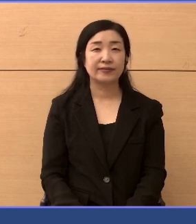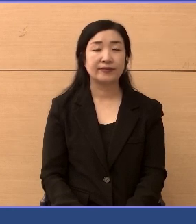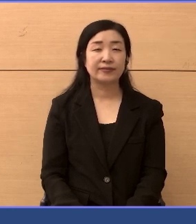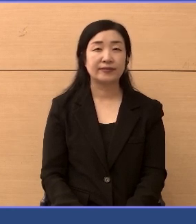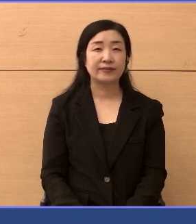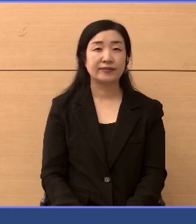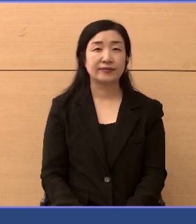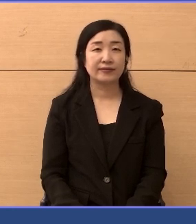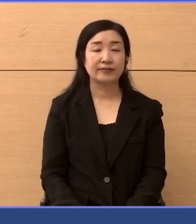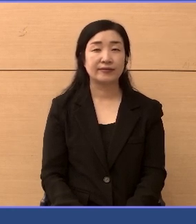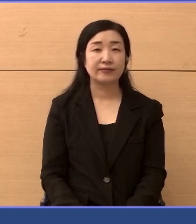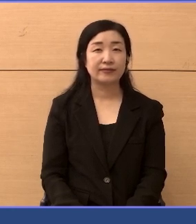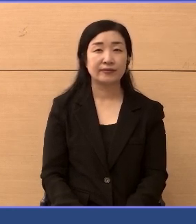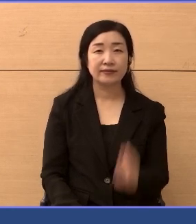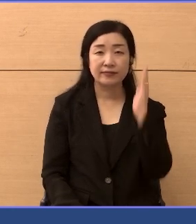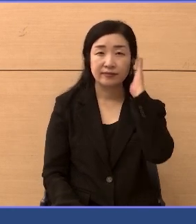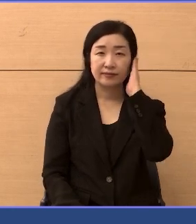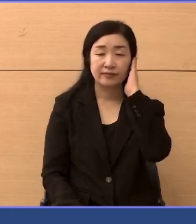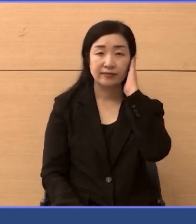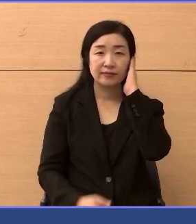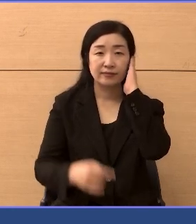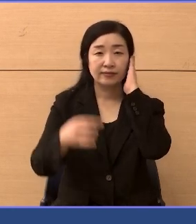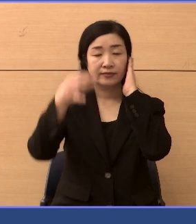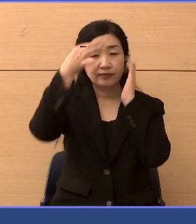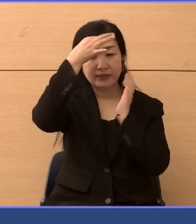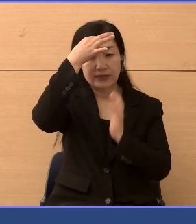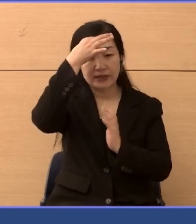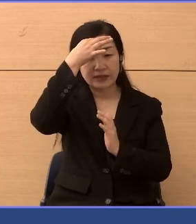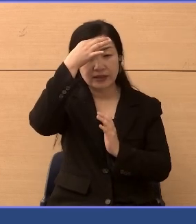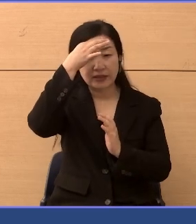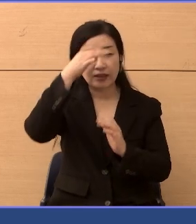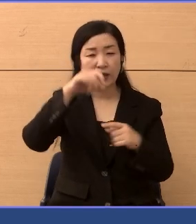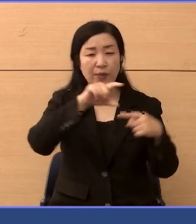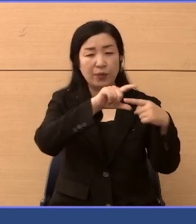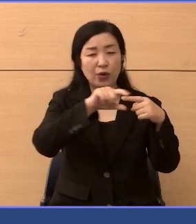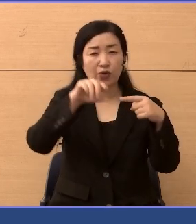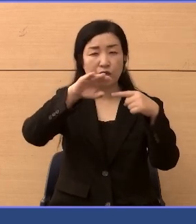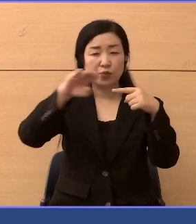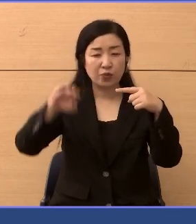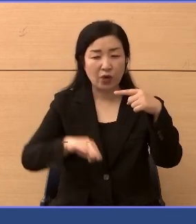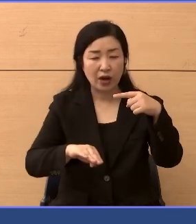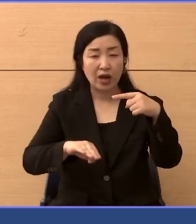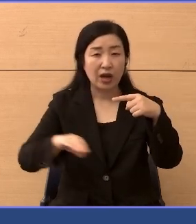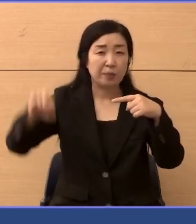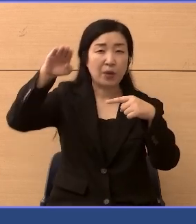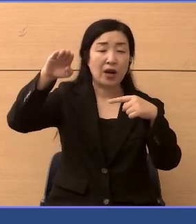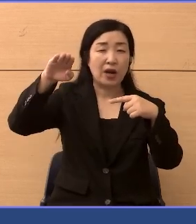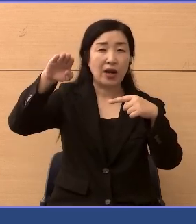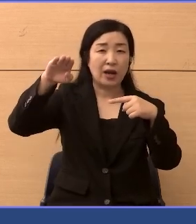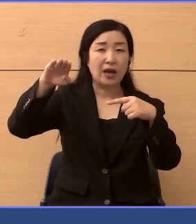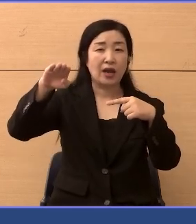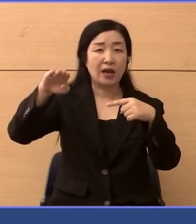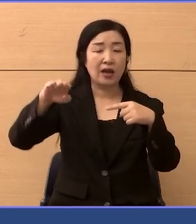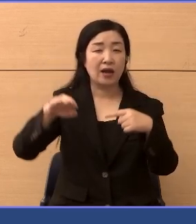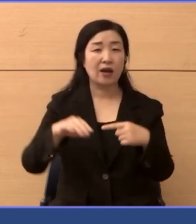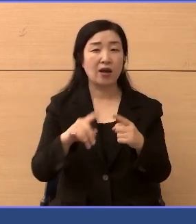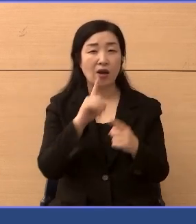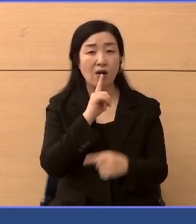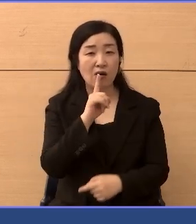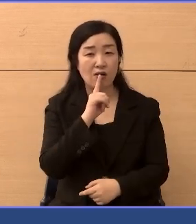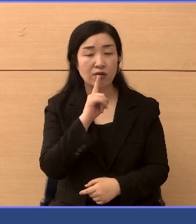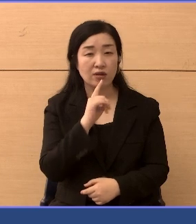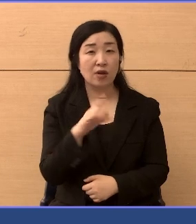average intelligence who do 중에 not have 지능이 language delay are 평균이거나 often 평균 not diagnosed 이상이고 근데 in 언어 early 지연이 없어서